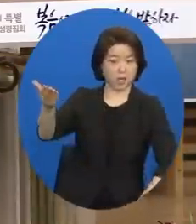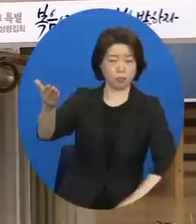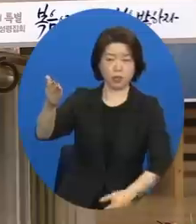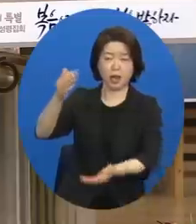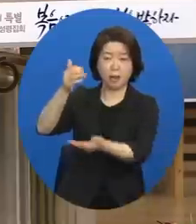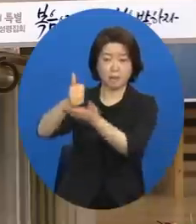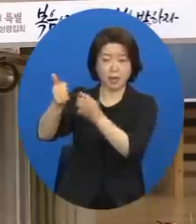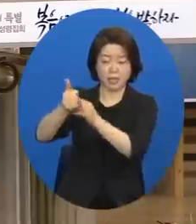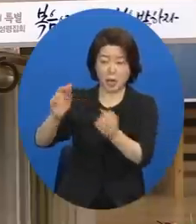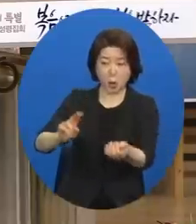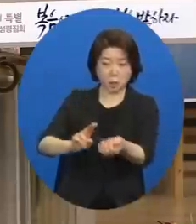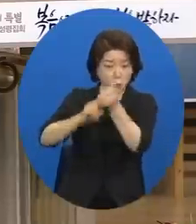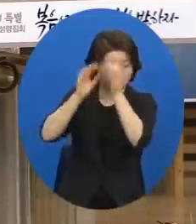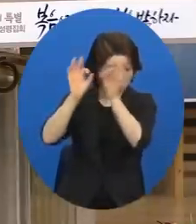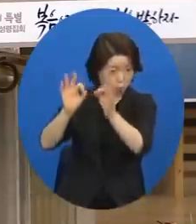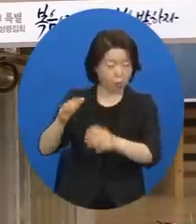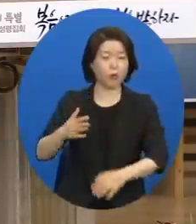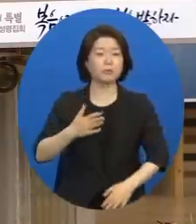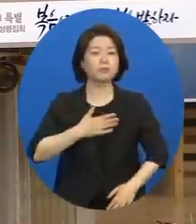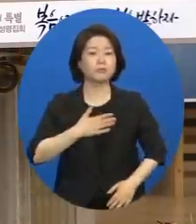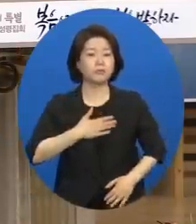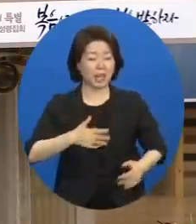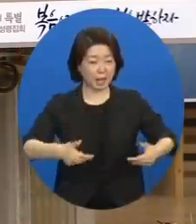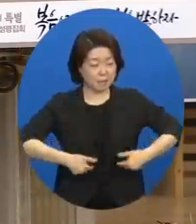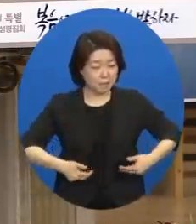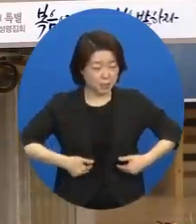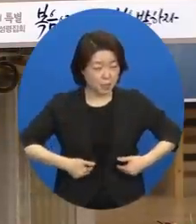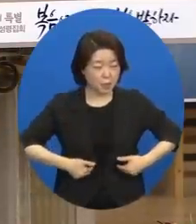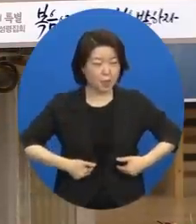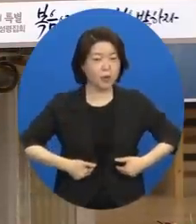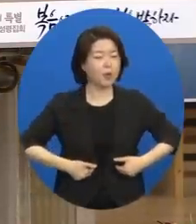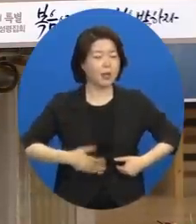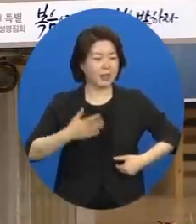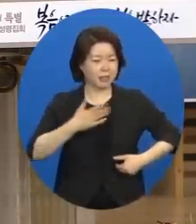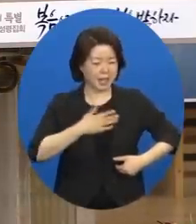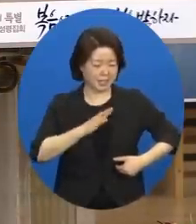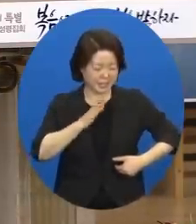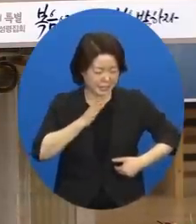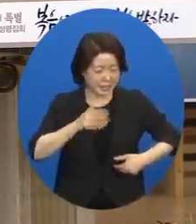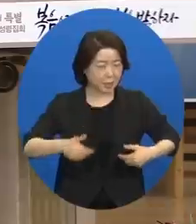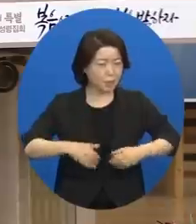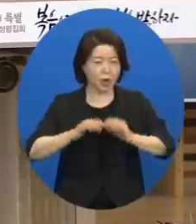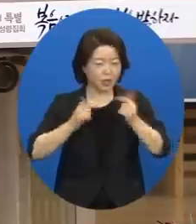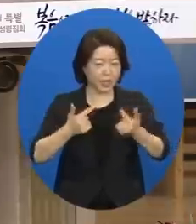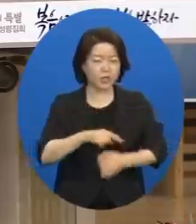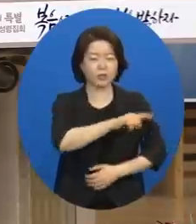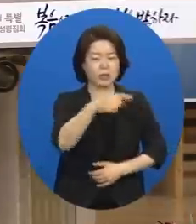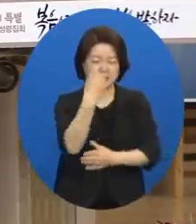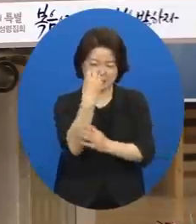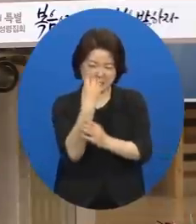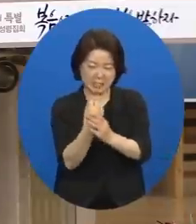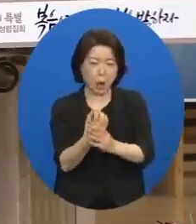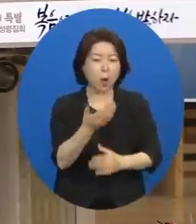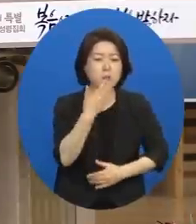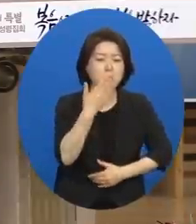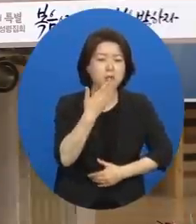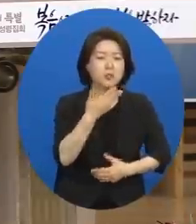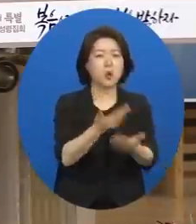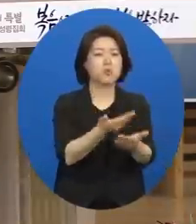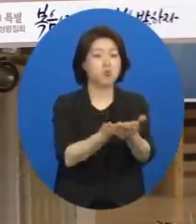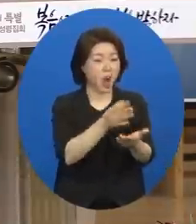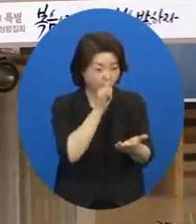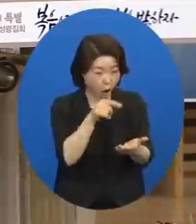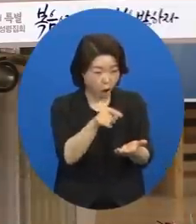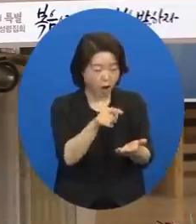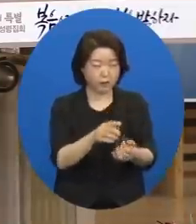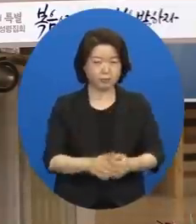하는 표적을 보고 내가 필요해서 온 게 아니고 너희는 썩을 양식 구하러 왔다 이렇게 말씀하는 거예요. 한